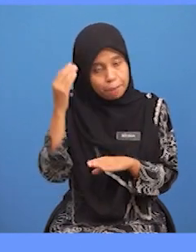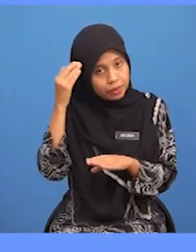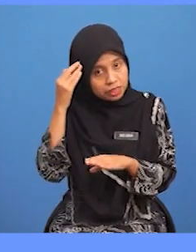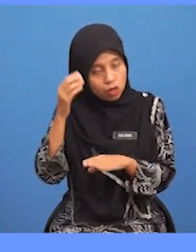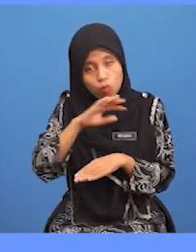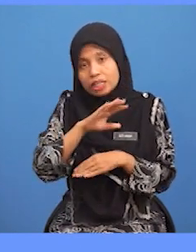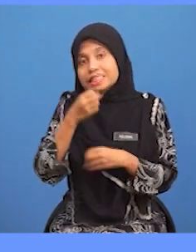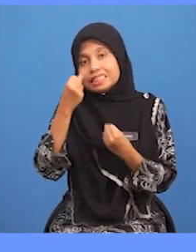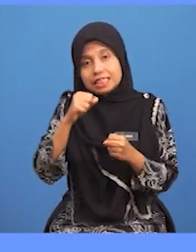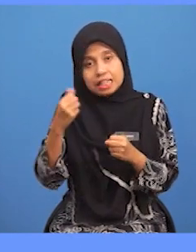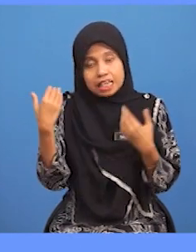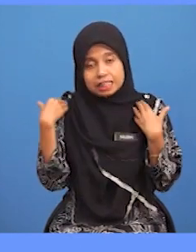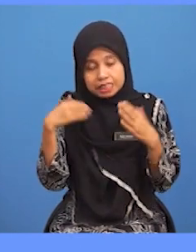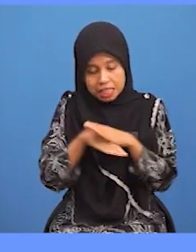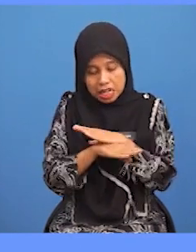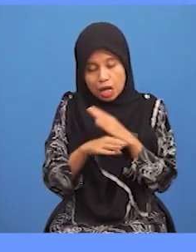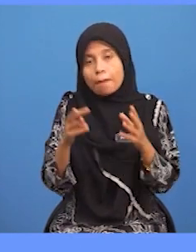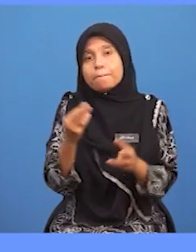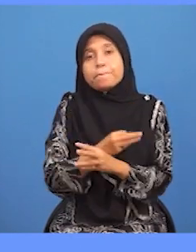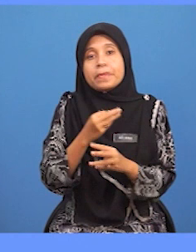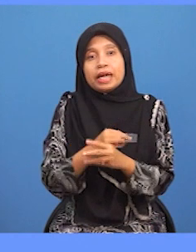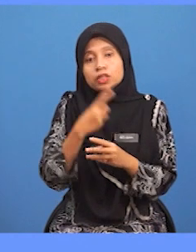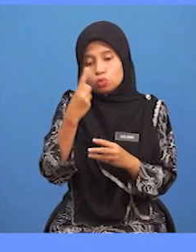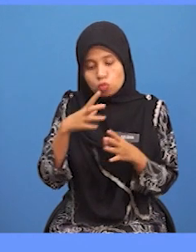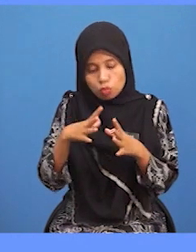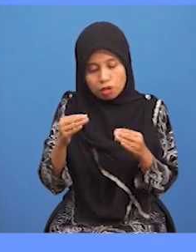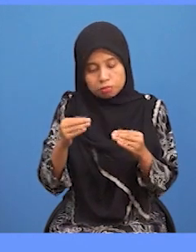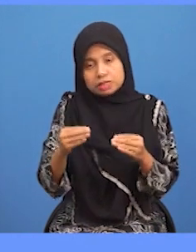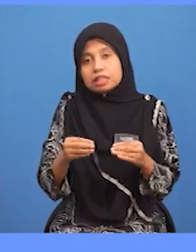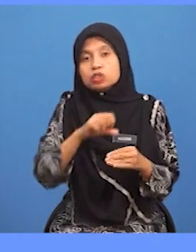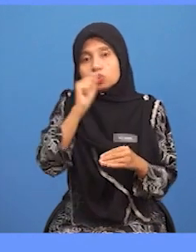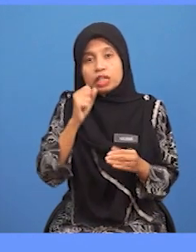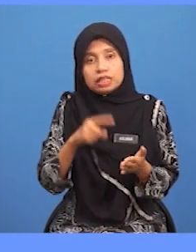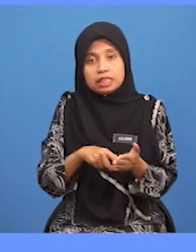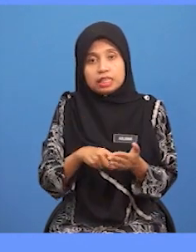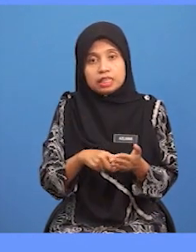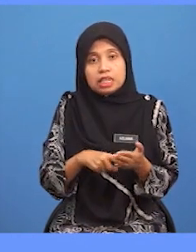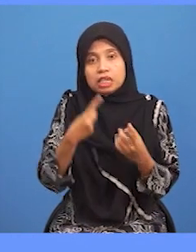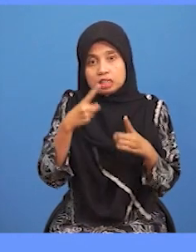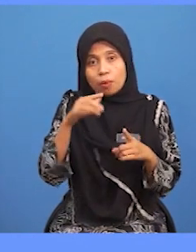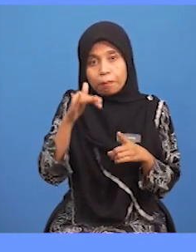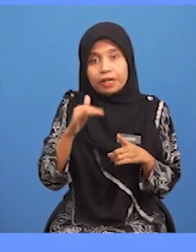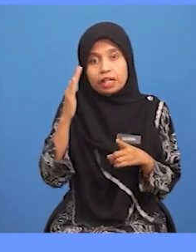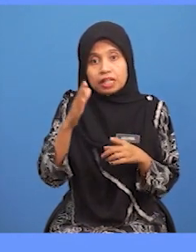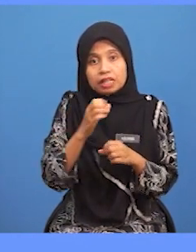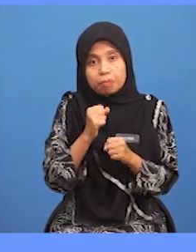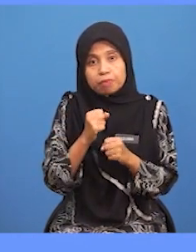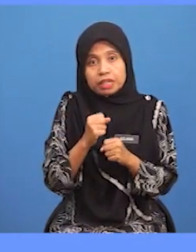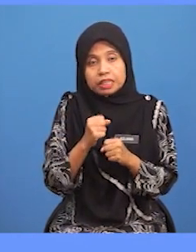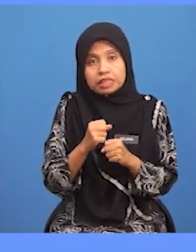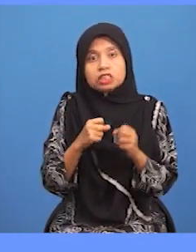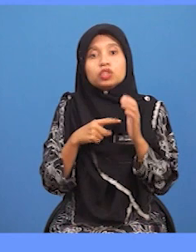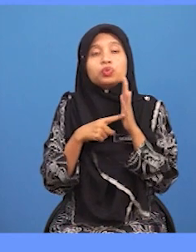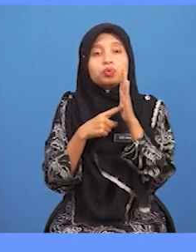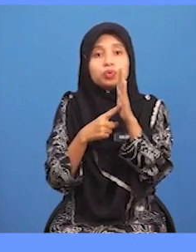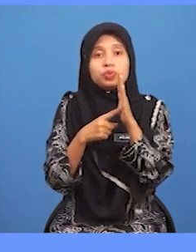pengetahuan sedia ada dalam mata pelajaran matematik untuk menyelesaikan soalan ini. Jawapan yang murid-murid akan dapat adalah seperti